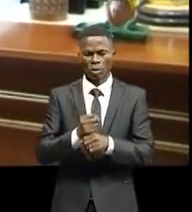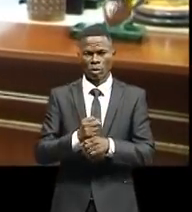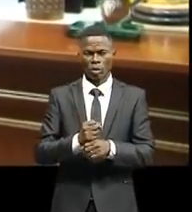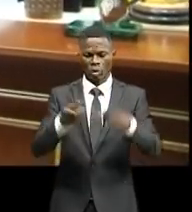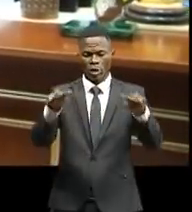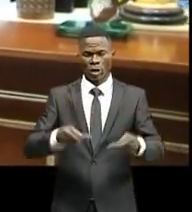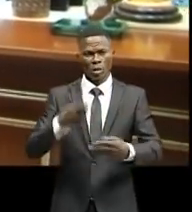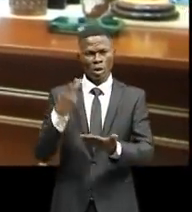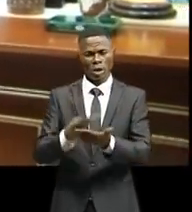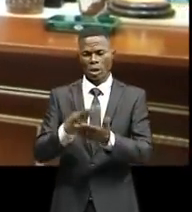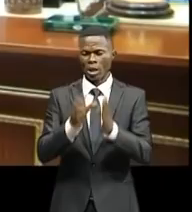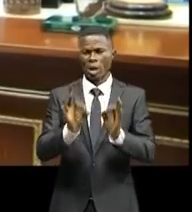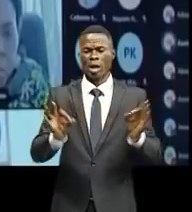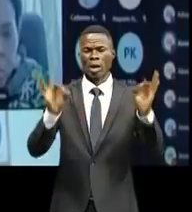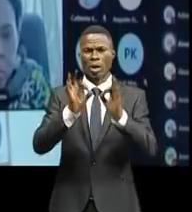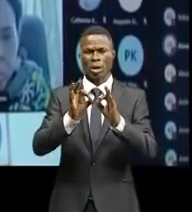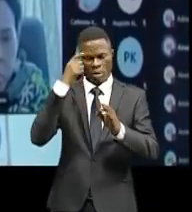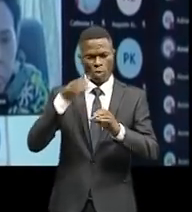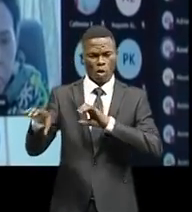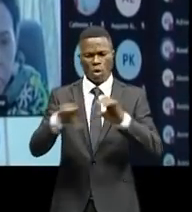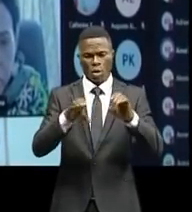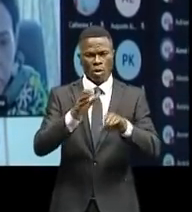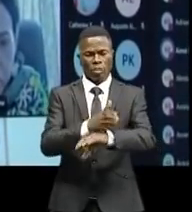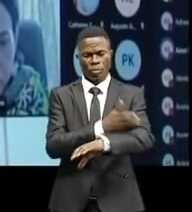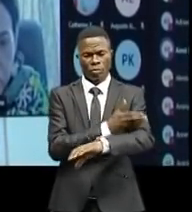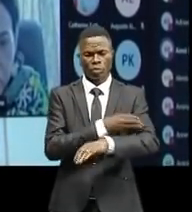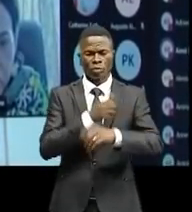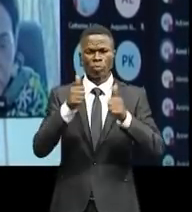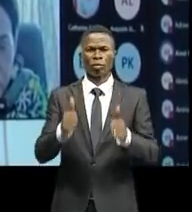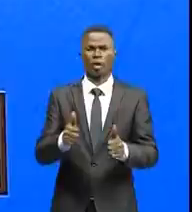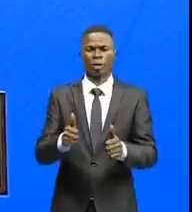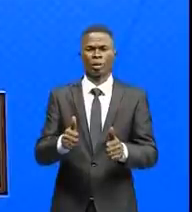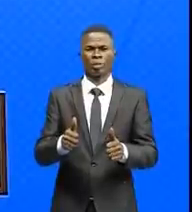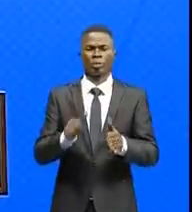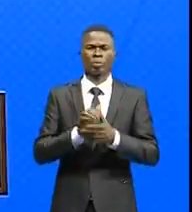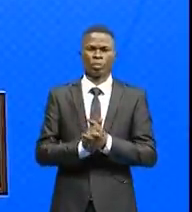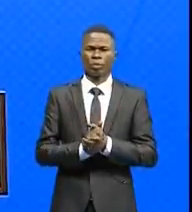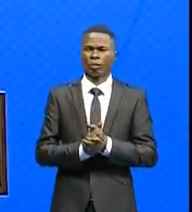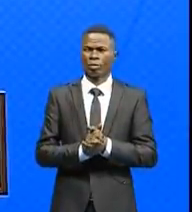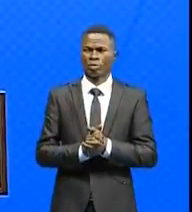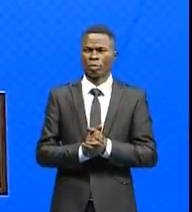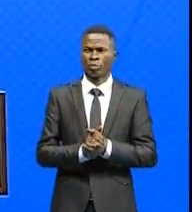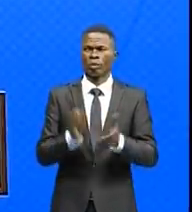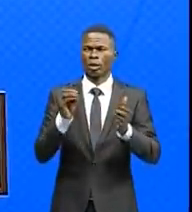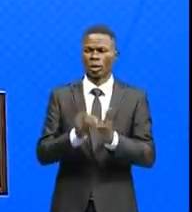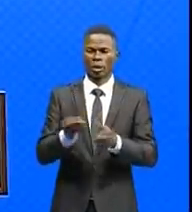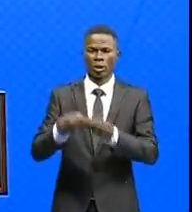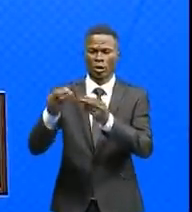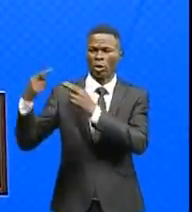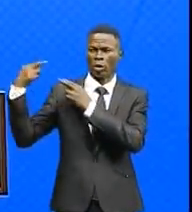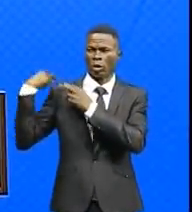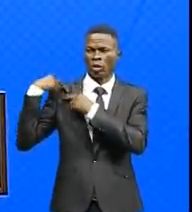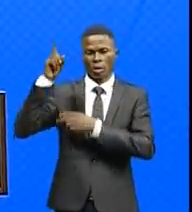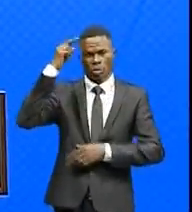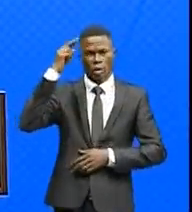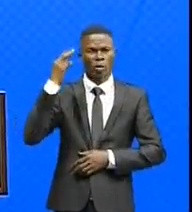sportives adéquates pour le déroulement des différentes épreuves. Il a chargé le premier